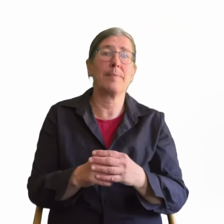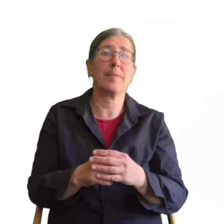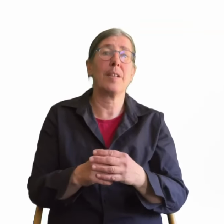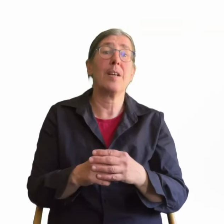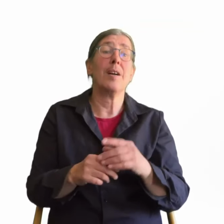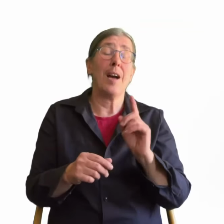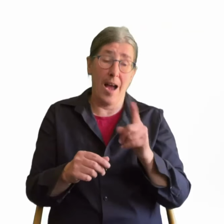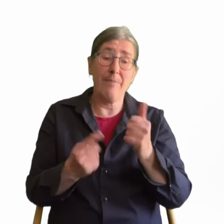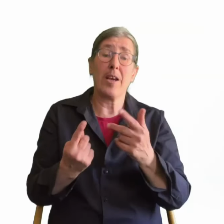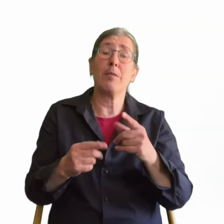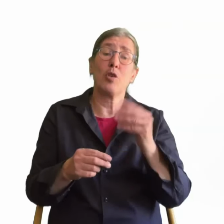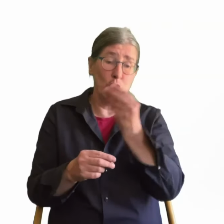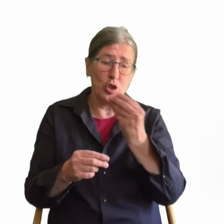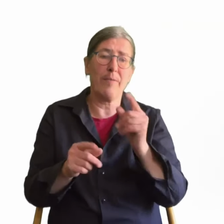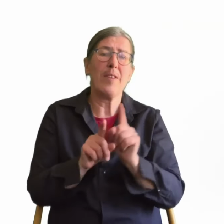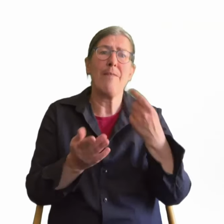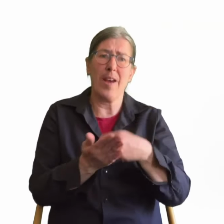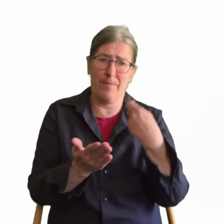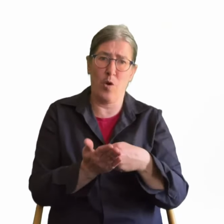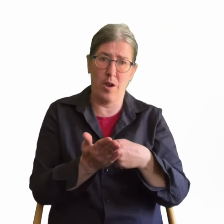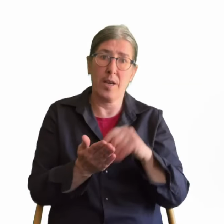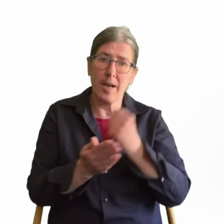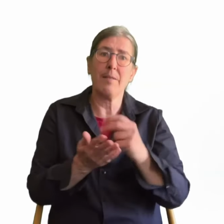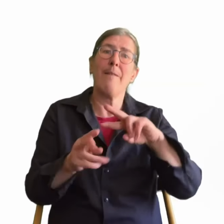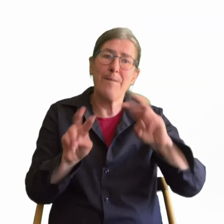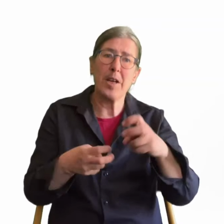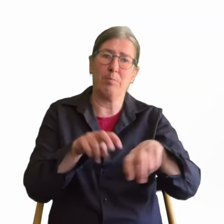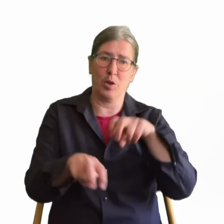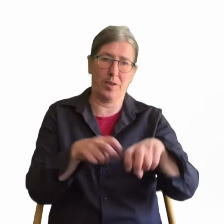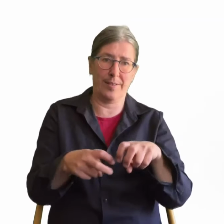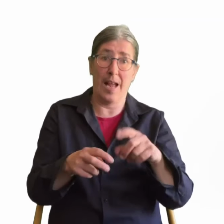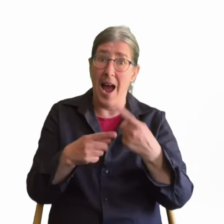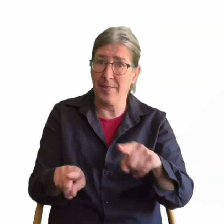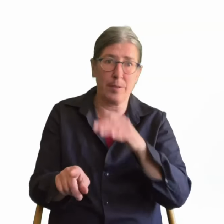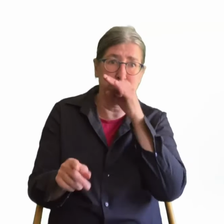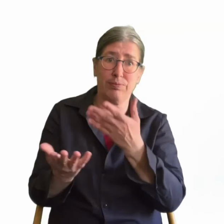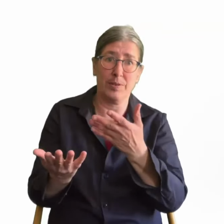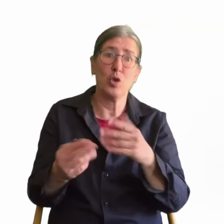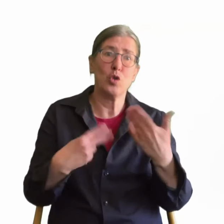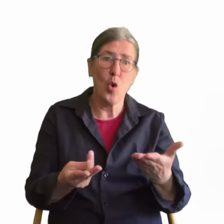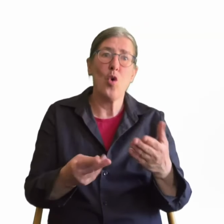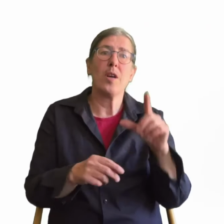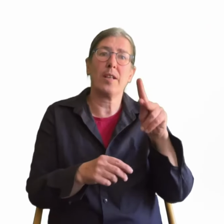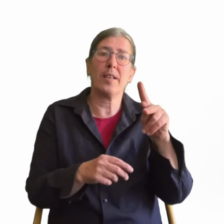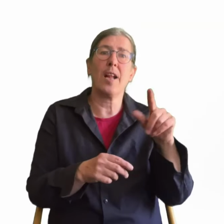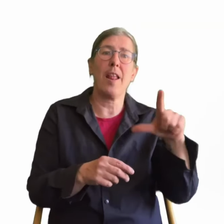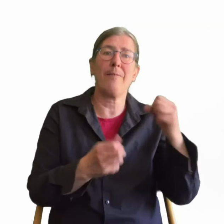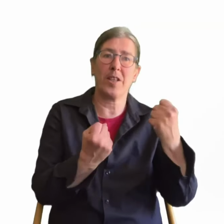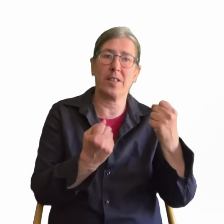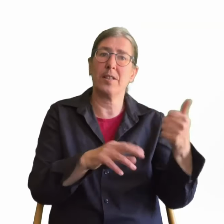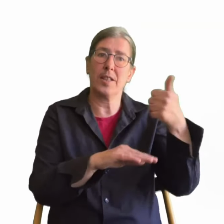Wir müssen Kunststoffe als Wertstoffe betrachten, die sich wiederverwenden lassen. Anders geht es nicht, sagt Katharina